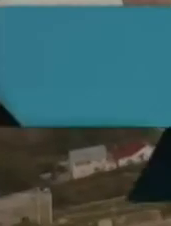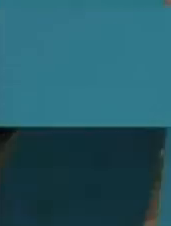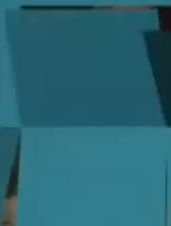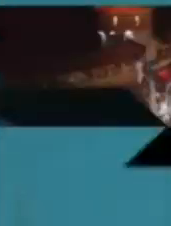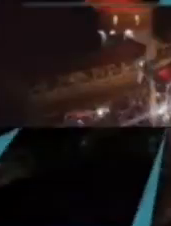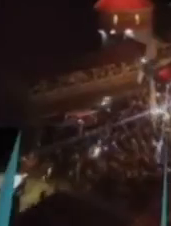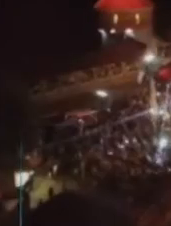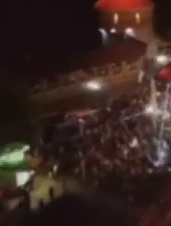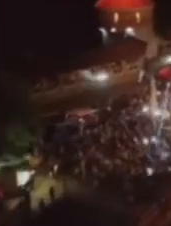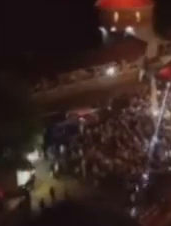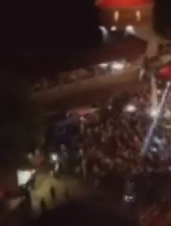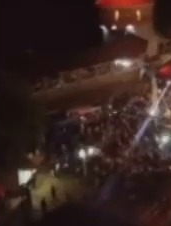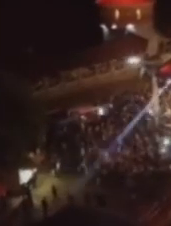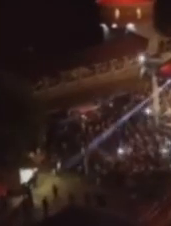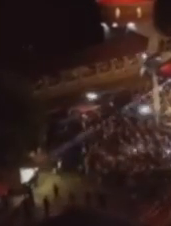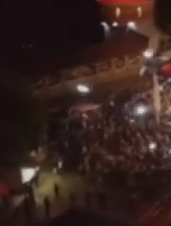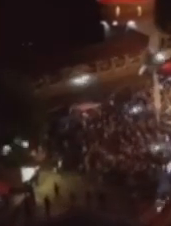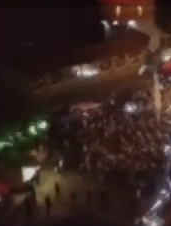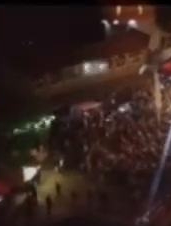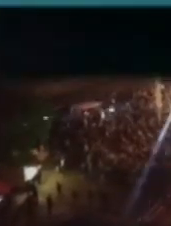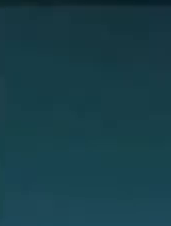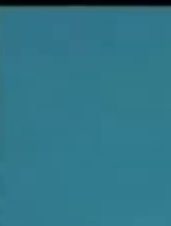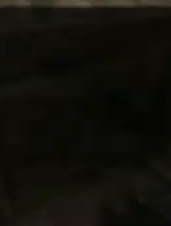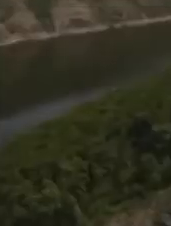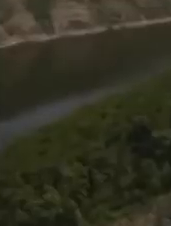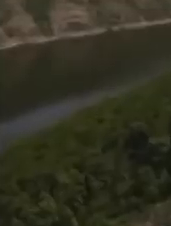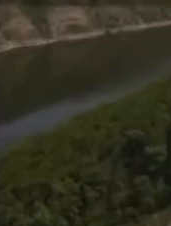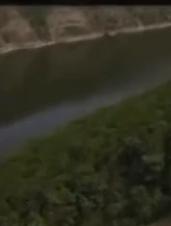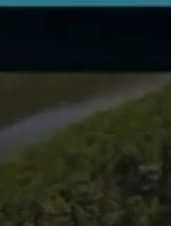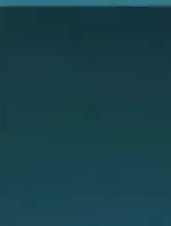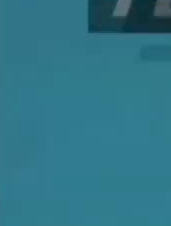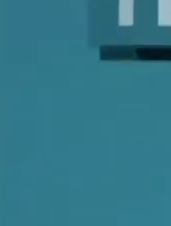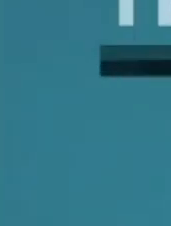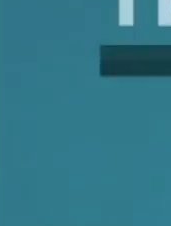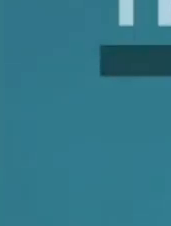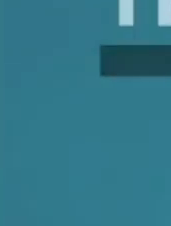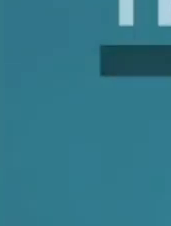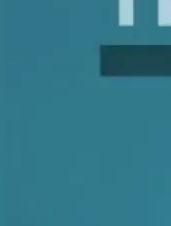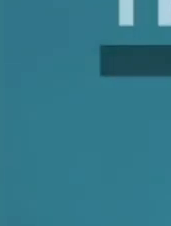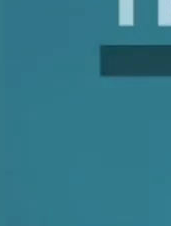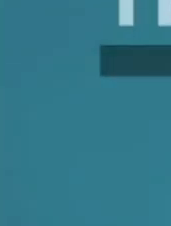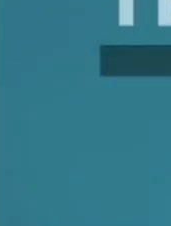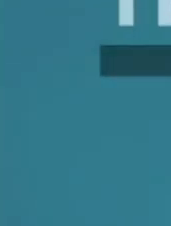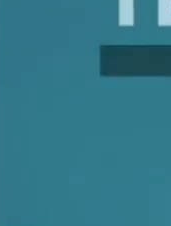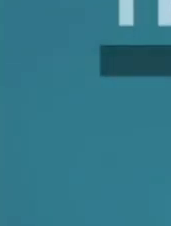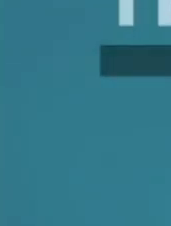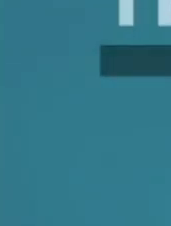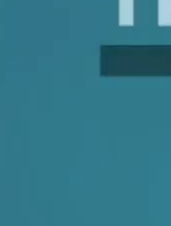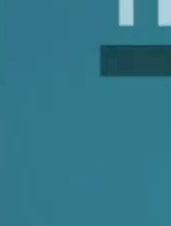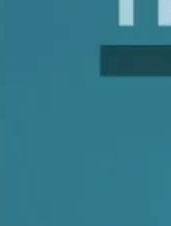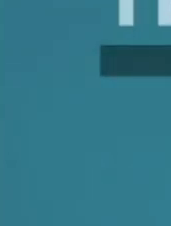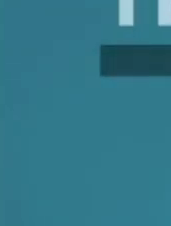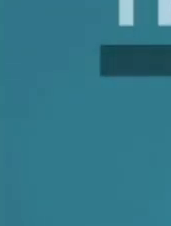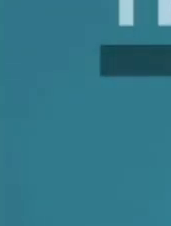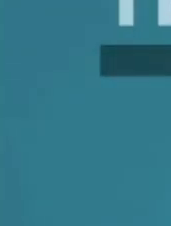за